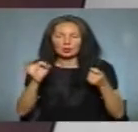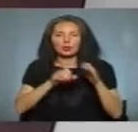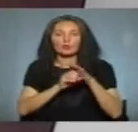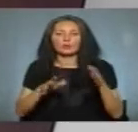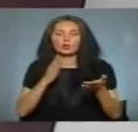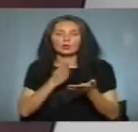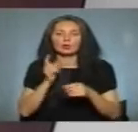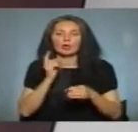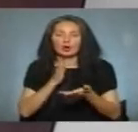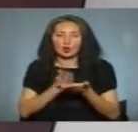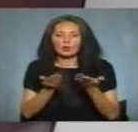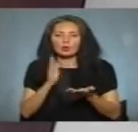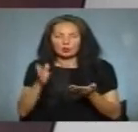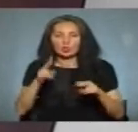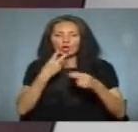до 6 років.